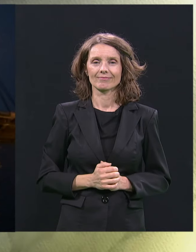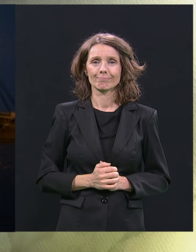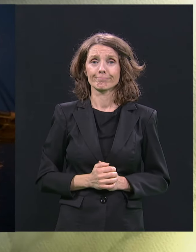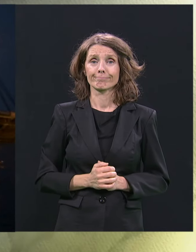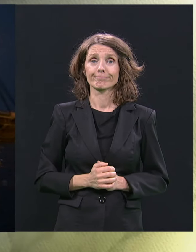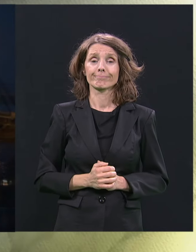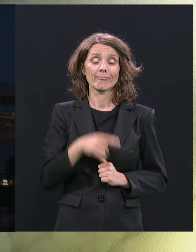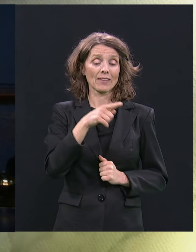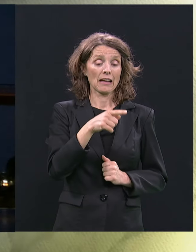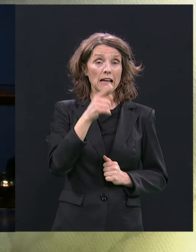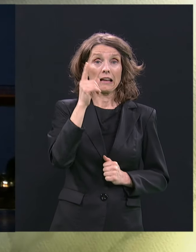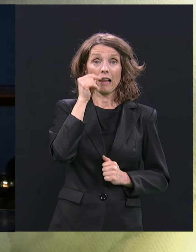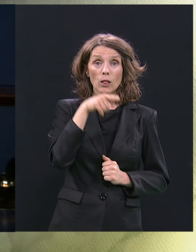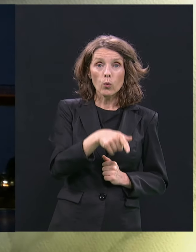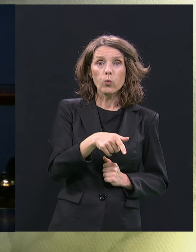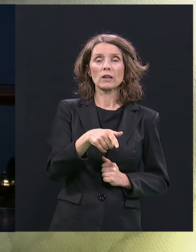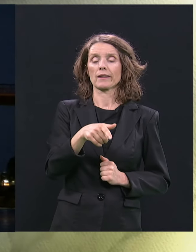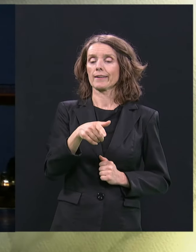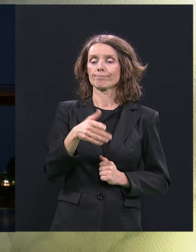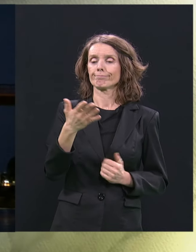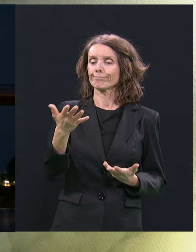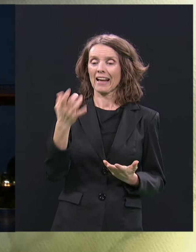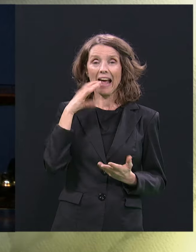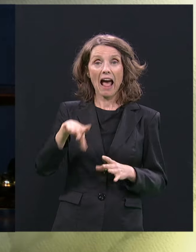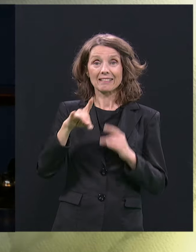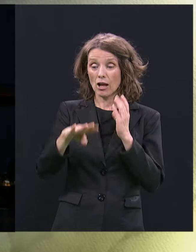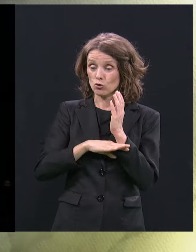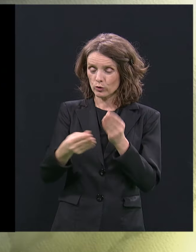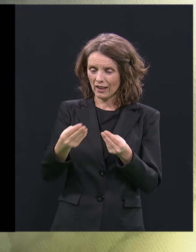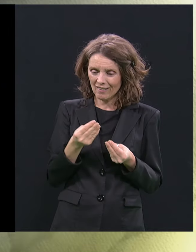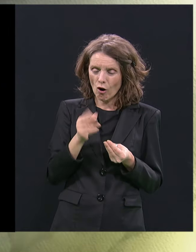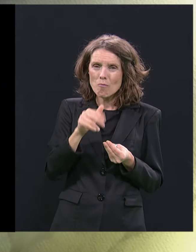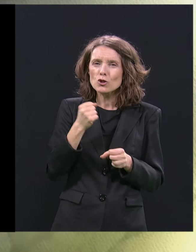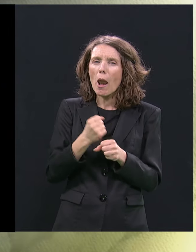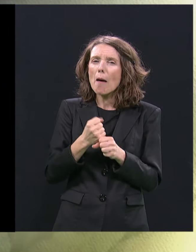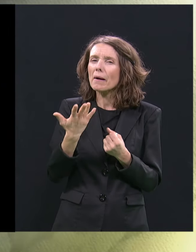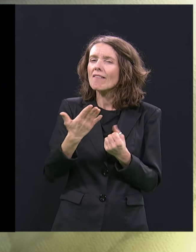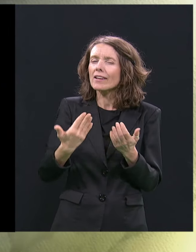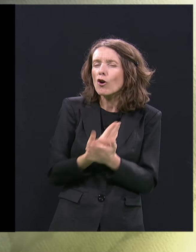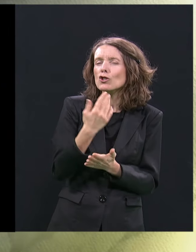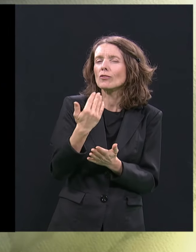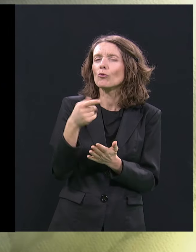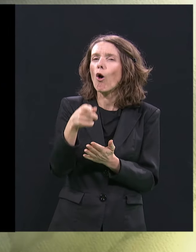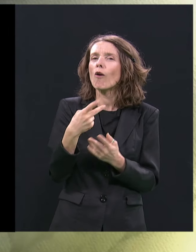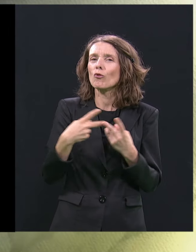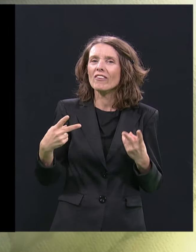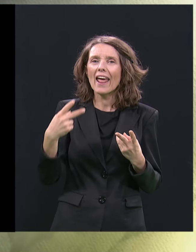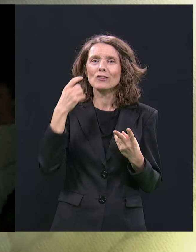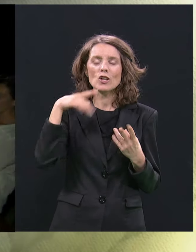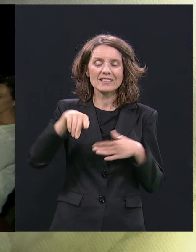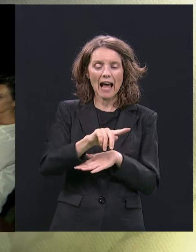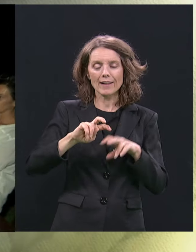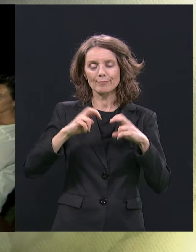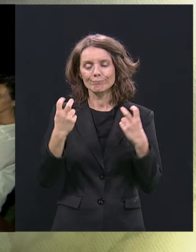Ljudi drvetu i svakom njegovom godu mogu da daju još jednu vrednost. Druženje oko vatre, za trpezom, vreme je kada se